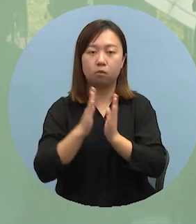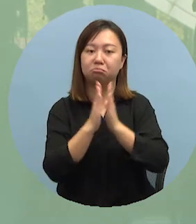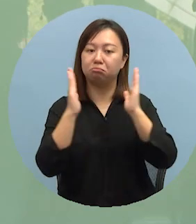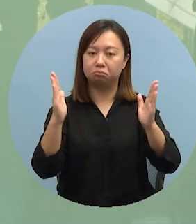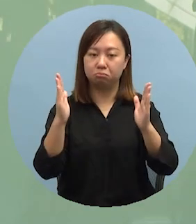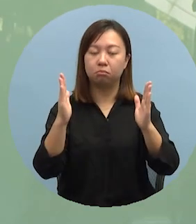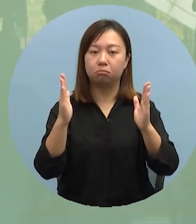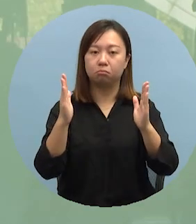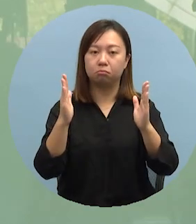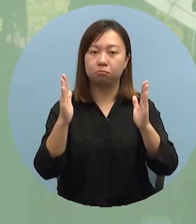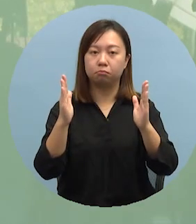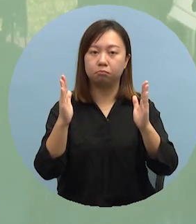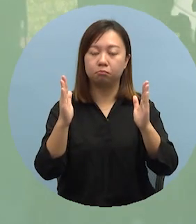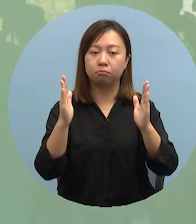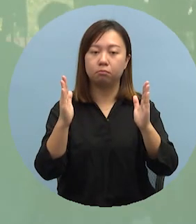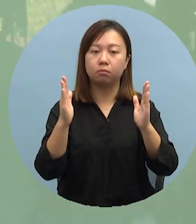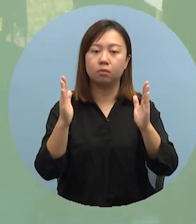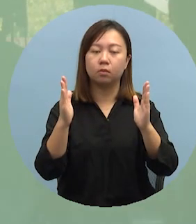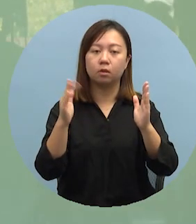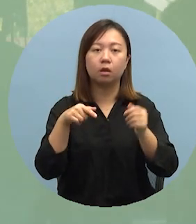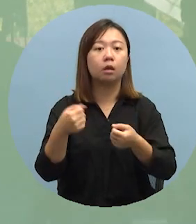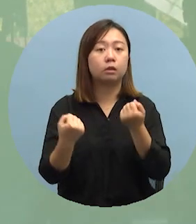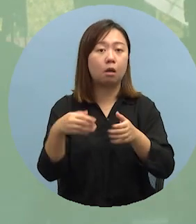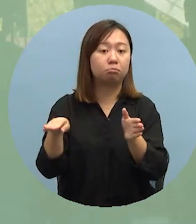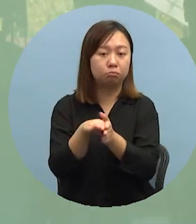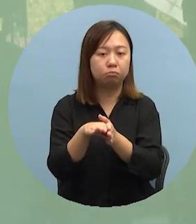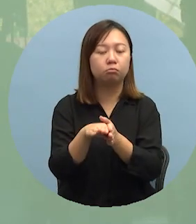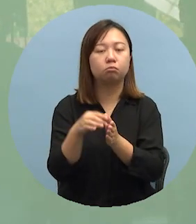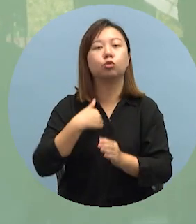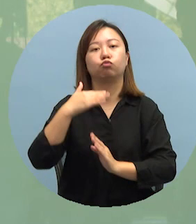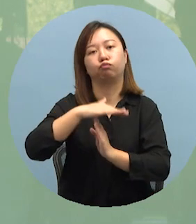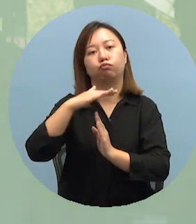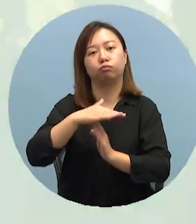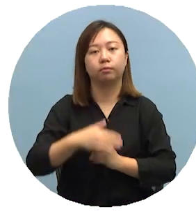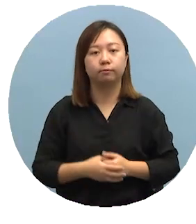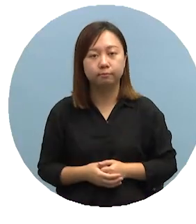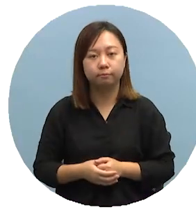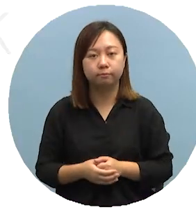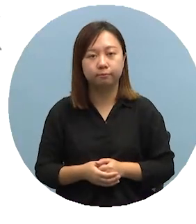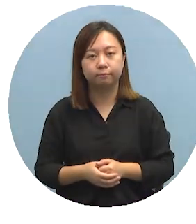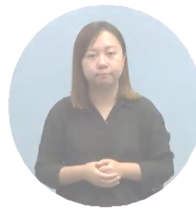尤其是比賽嗰幾日咧，嗰個停車場咧就會暫停開放。